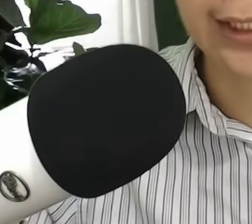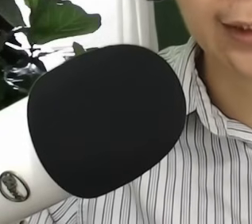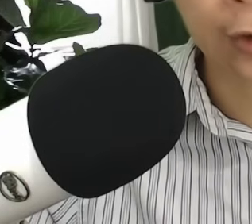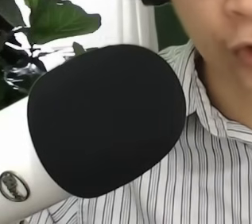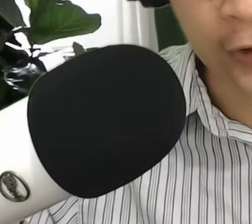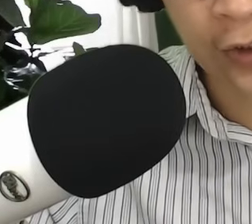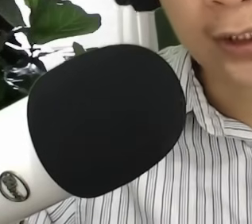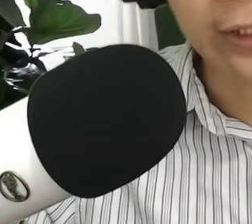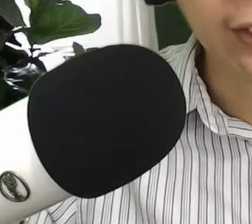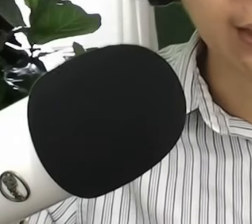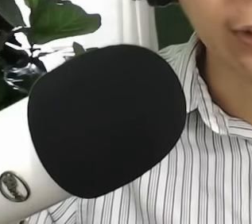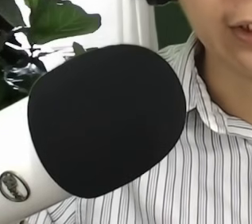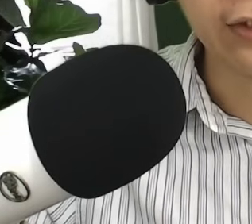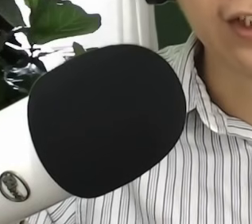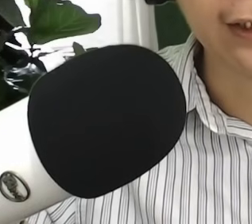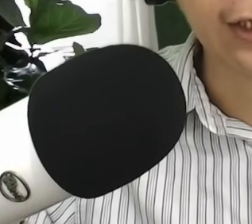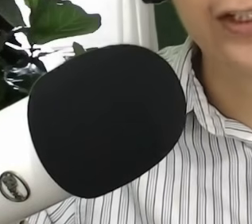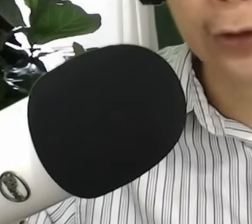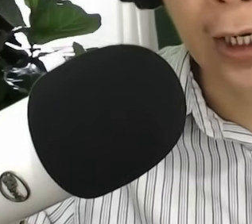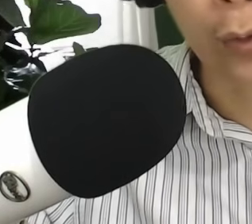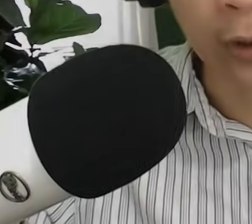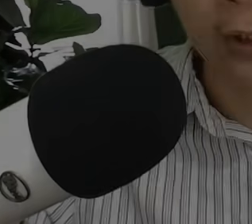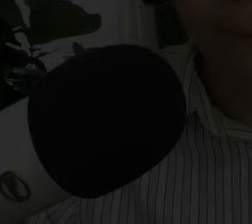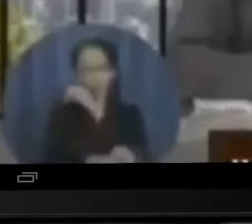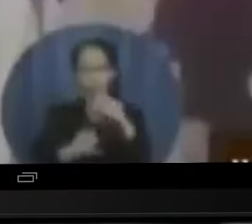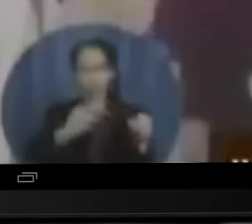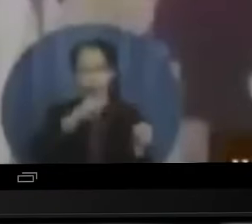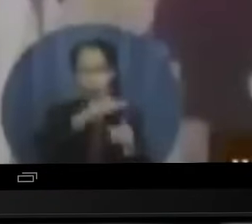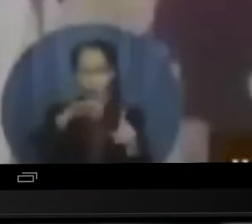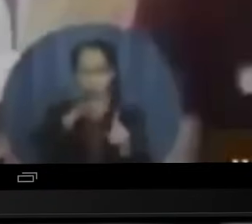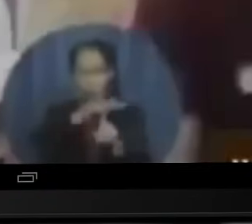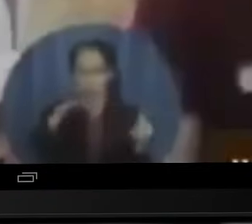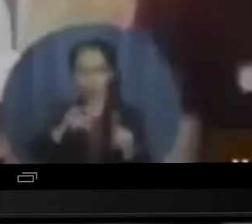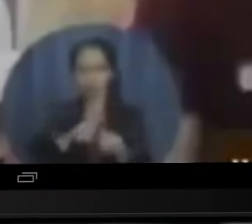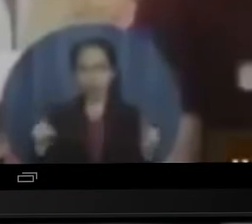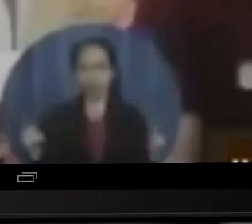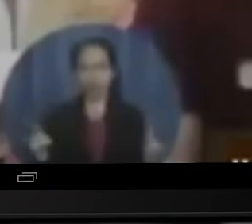mahusgahan, he cannot judge ng isang tao ay isang sinner nga o hindi. Pero,